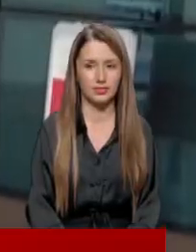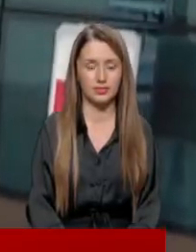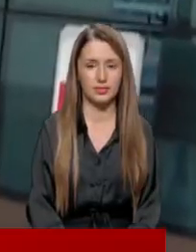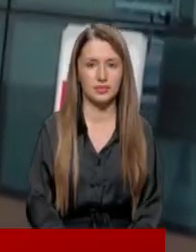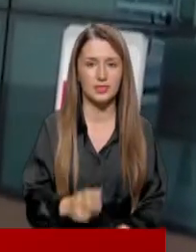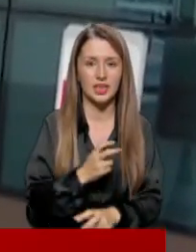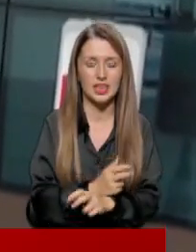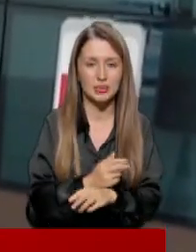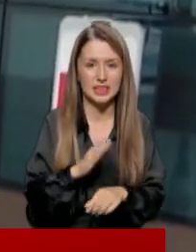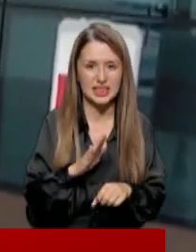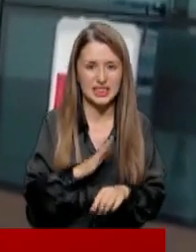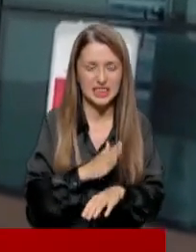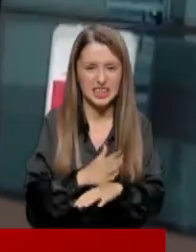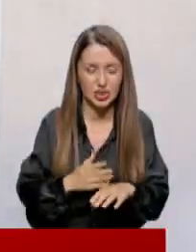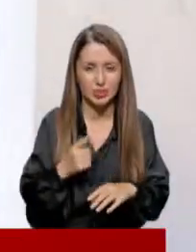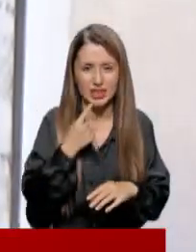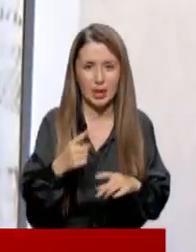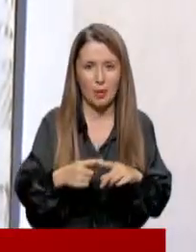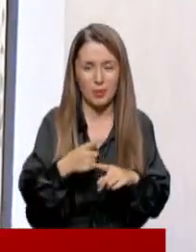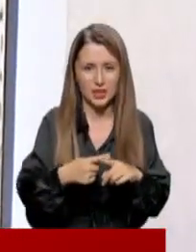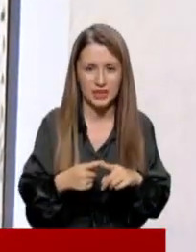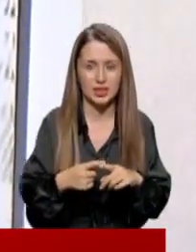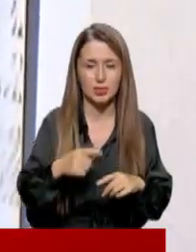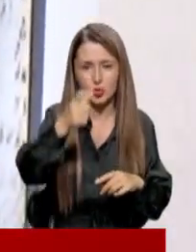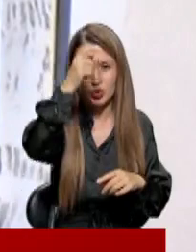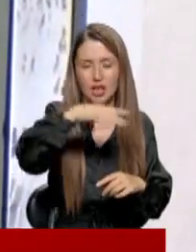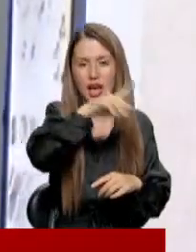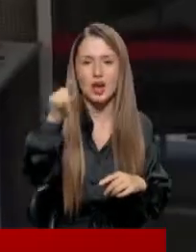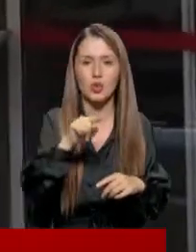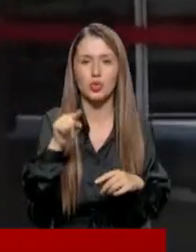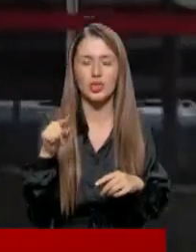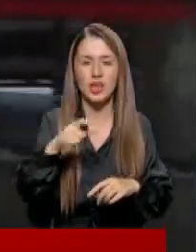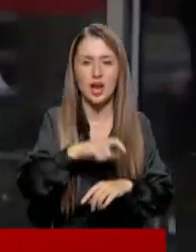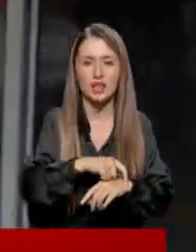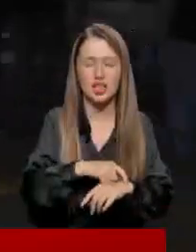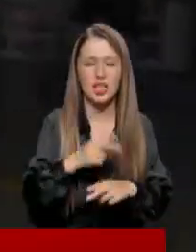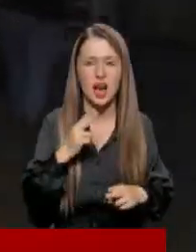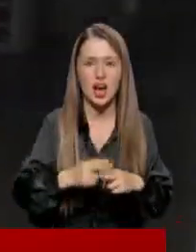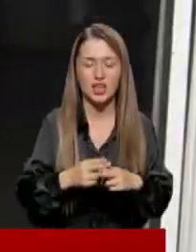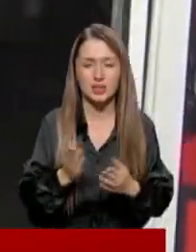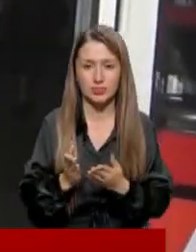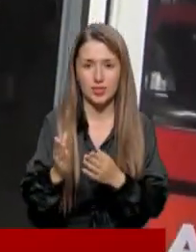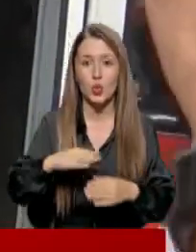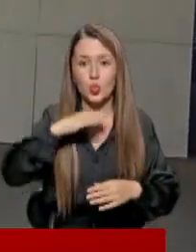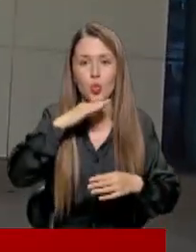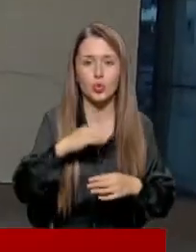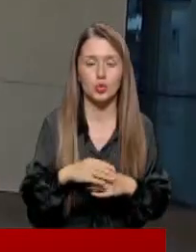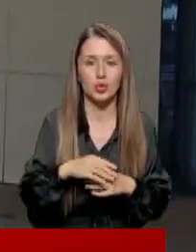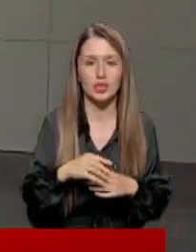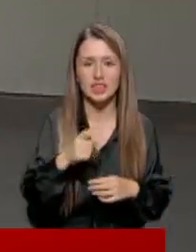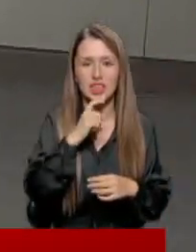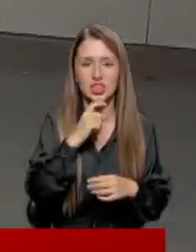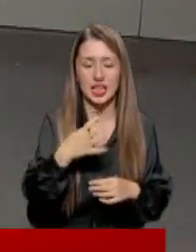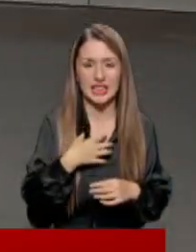Kemik keseceğim derken parmağımı kestim. Türkiye'nin her noktasında hastanelerin acil servisleri de doldu taştı.